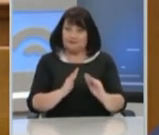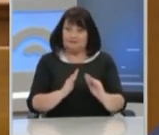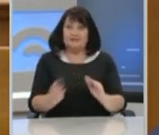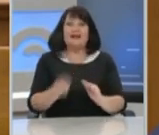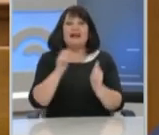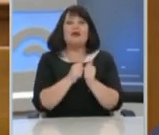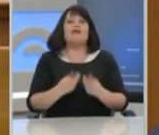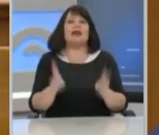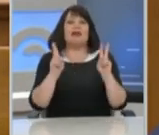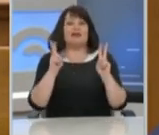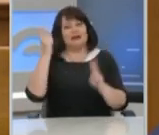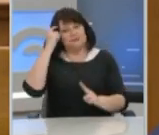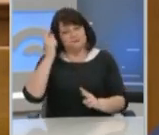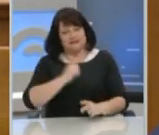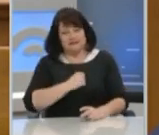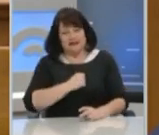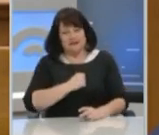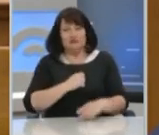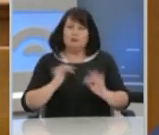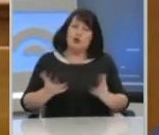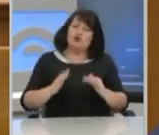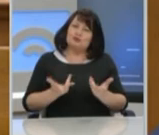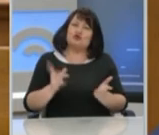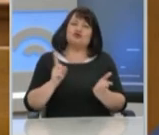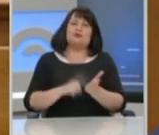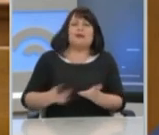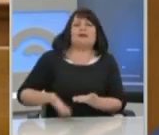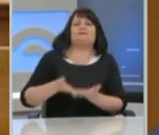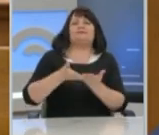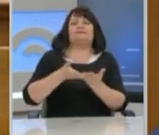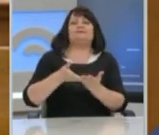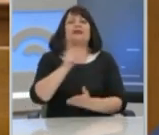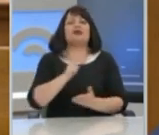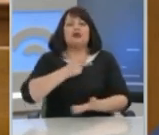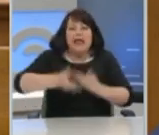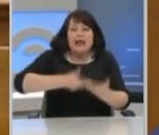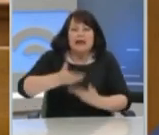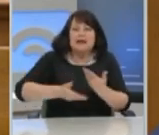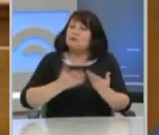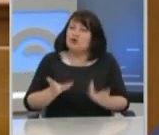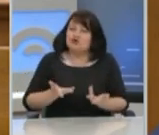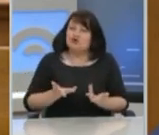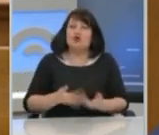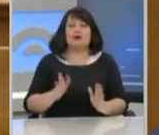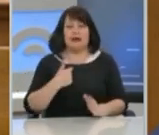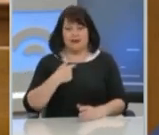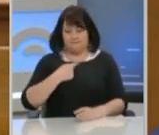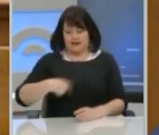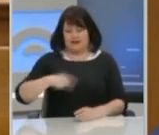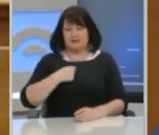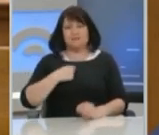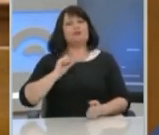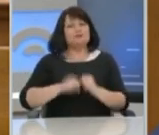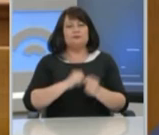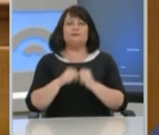νεοφιλελεύθερη για το πώς θα πρέπει να στηριχθεί ο θεσμός της κοινωνικής αλληλεγγύης. Εμείς